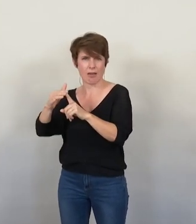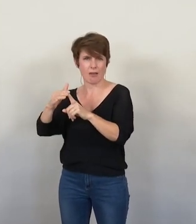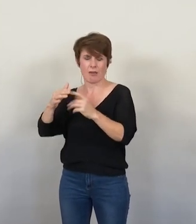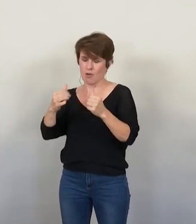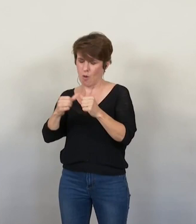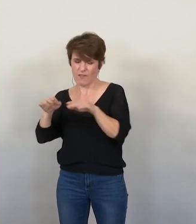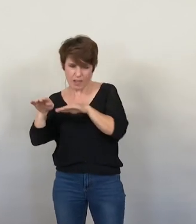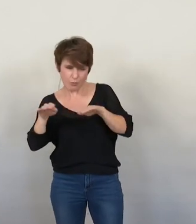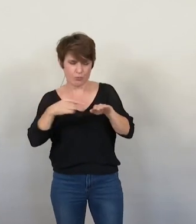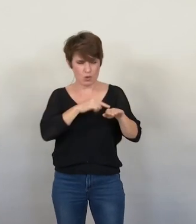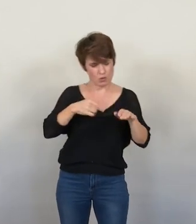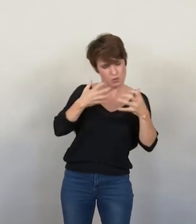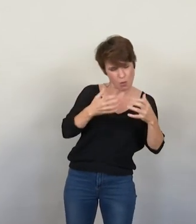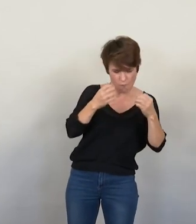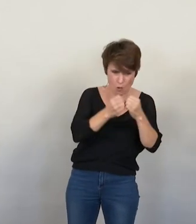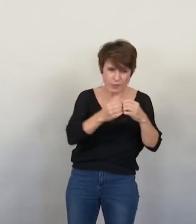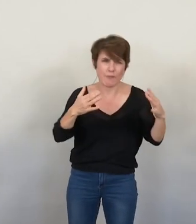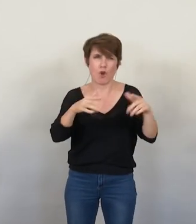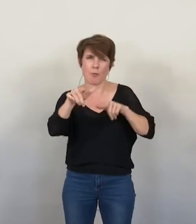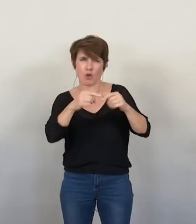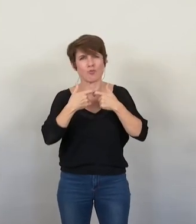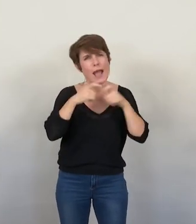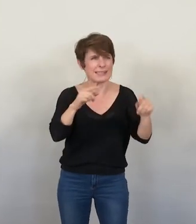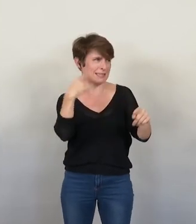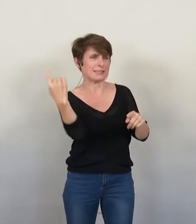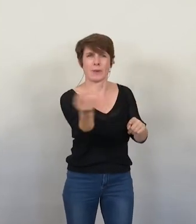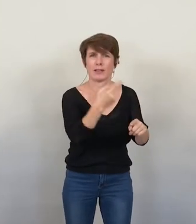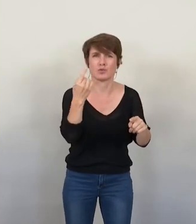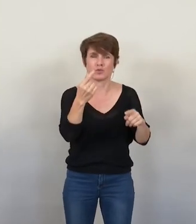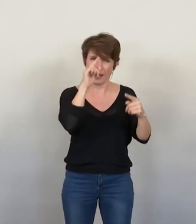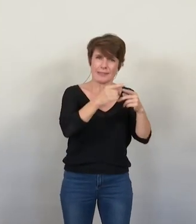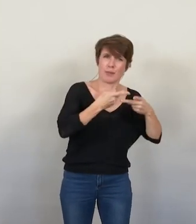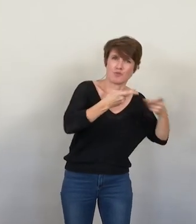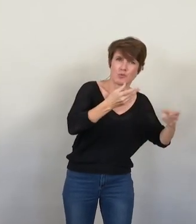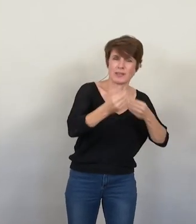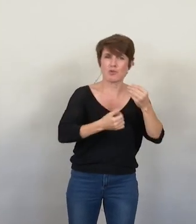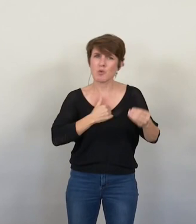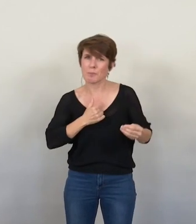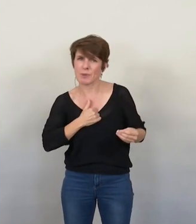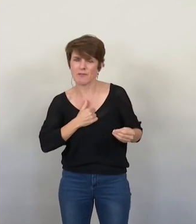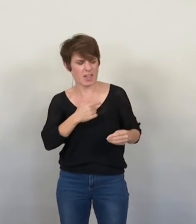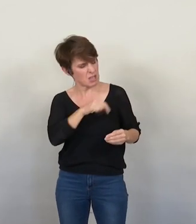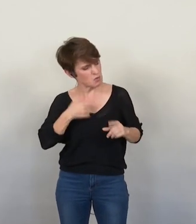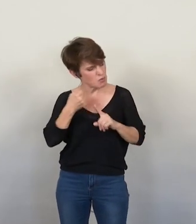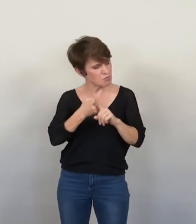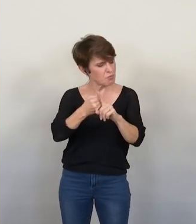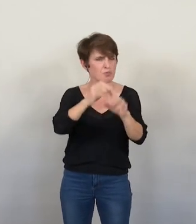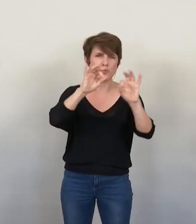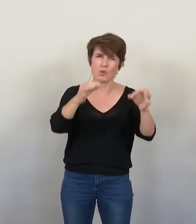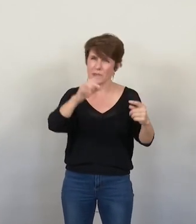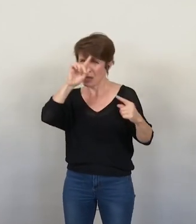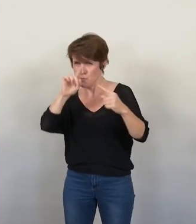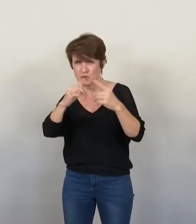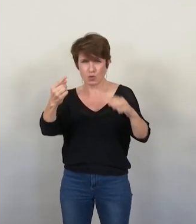développer une offre de logement accessible à toutes et à tous tant dans le parc public que dans le parc privé nous ferons marcher l'intelligence